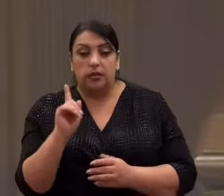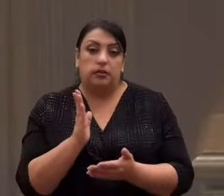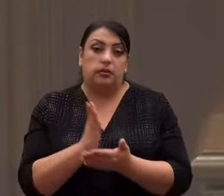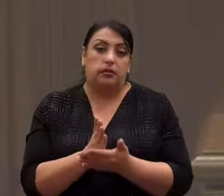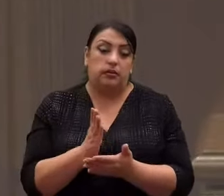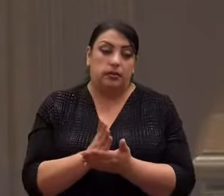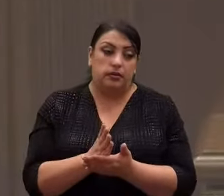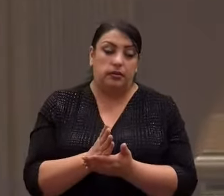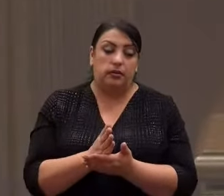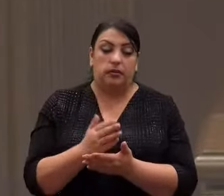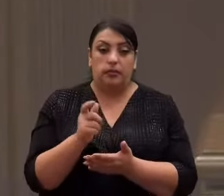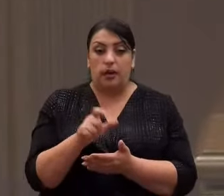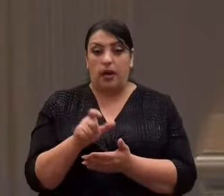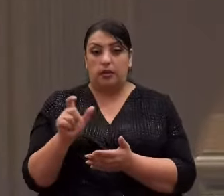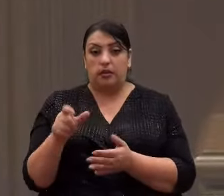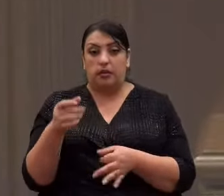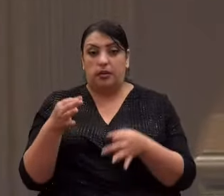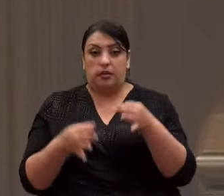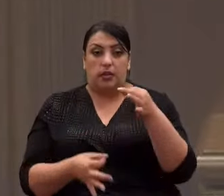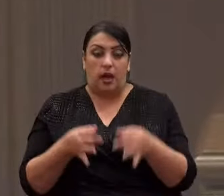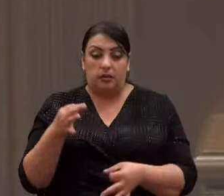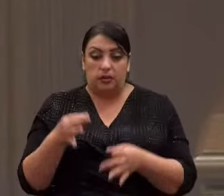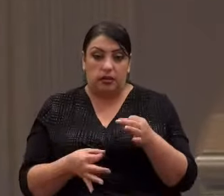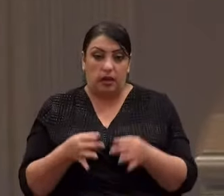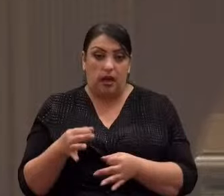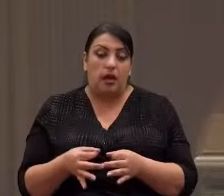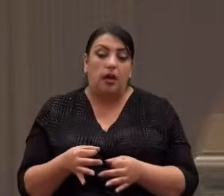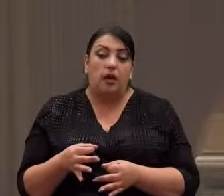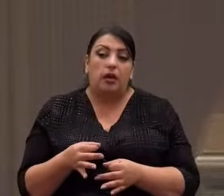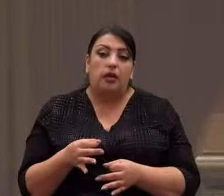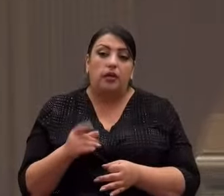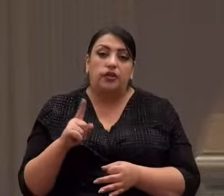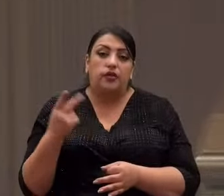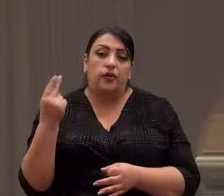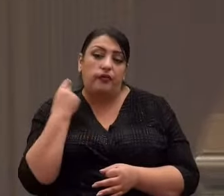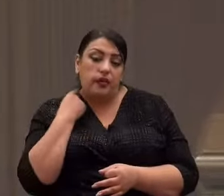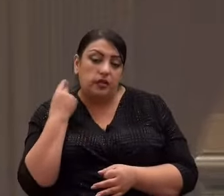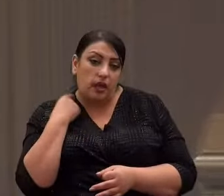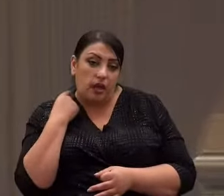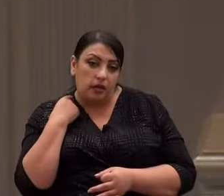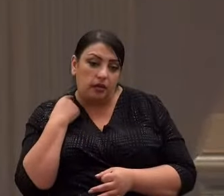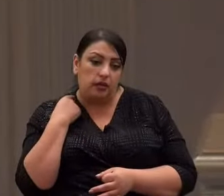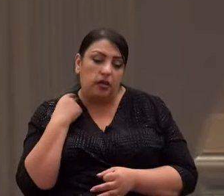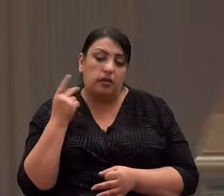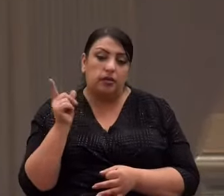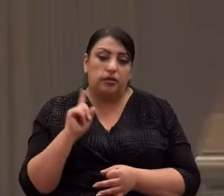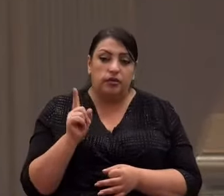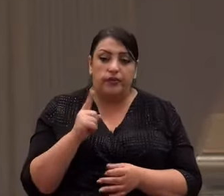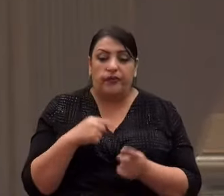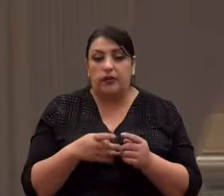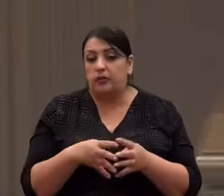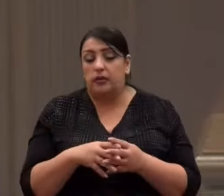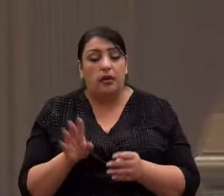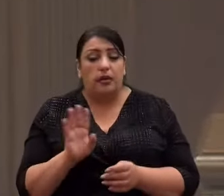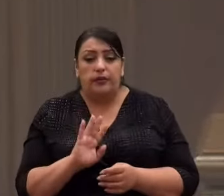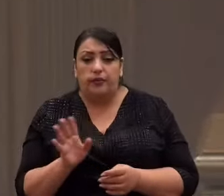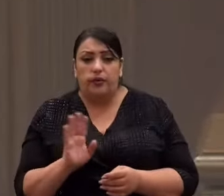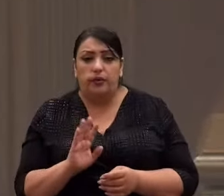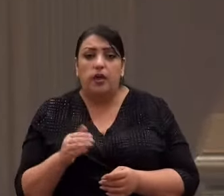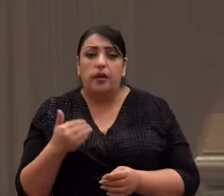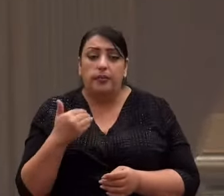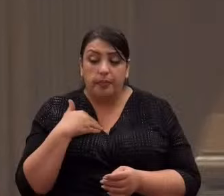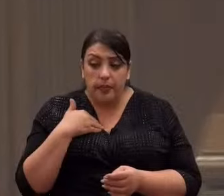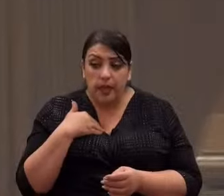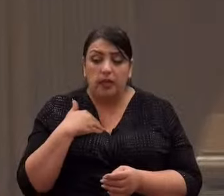ինչ, մարդկանց դատի տալը կամ վաճառված վնասը վերականգնելը չէ, մեր հիմնական